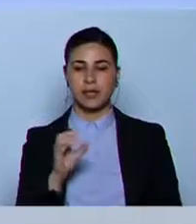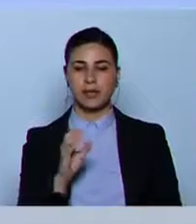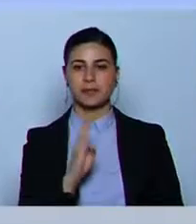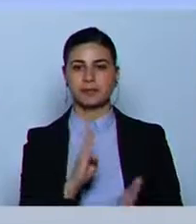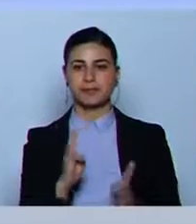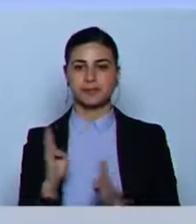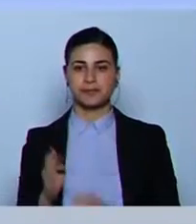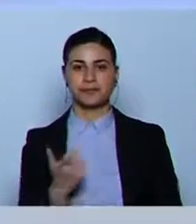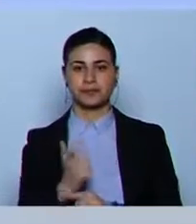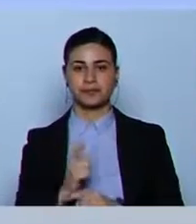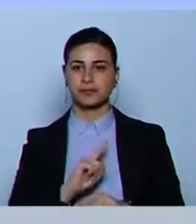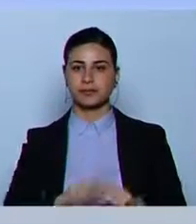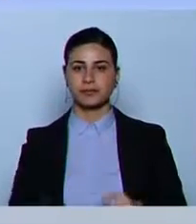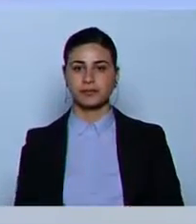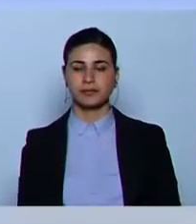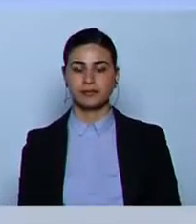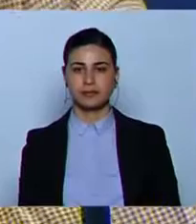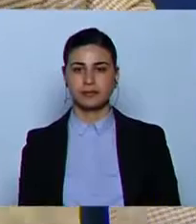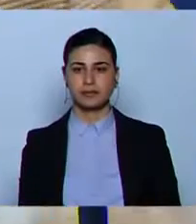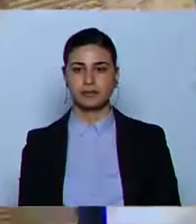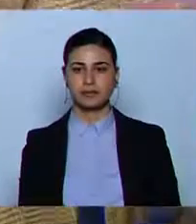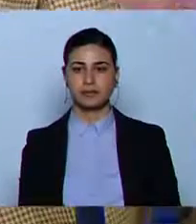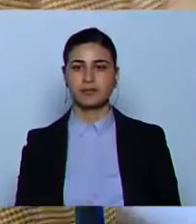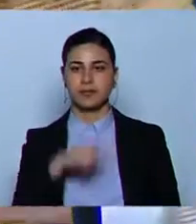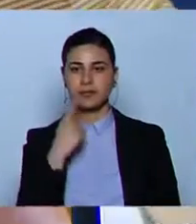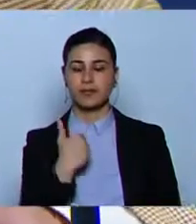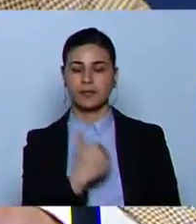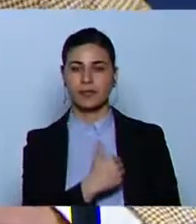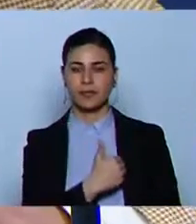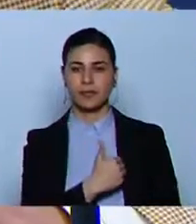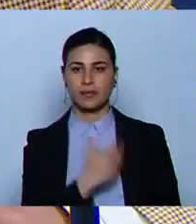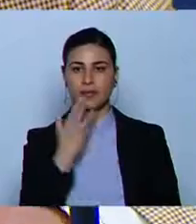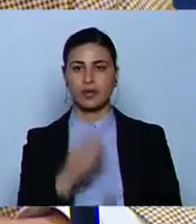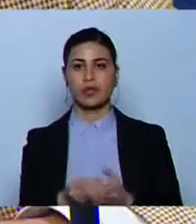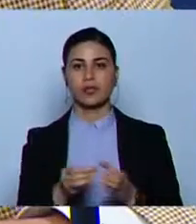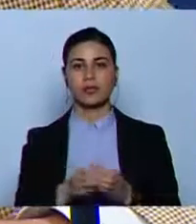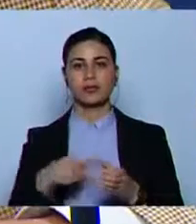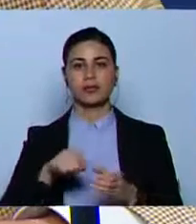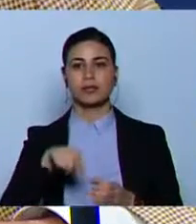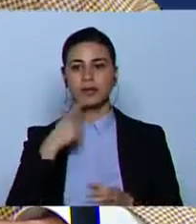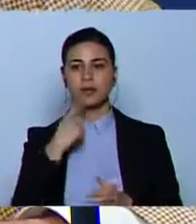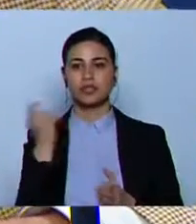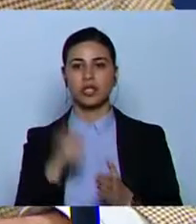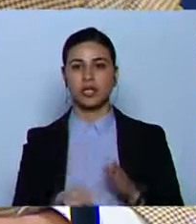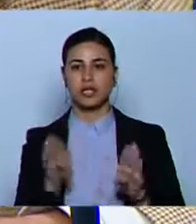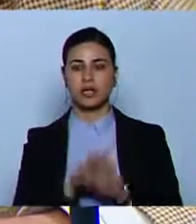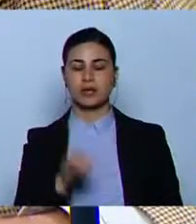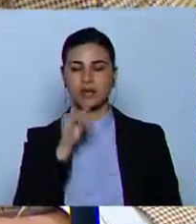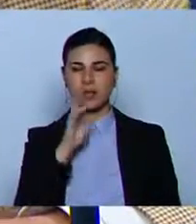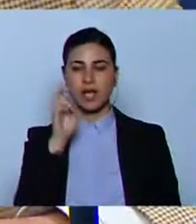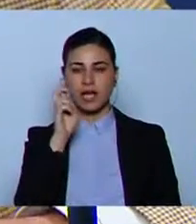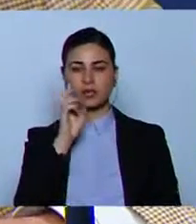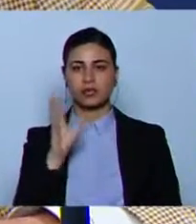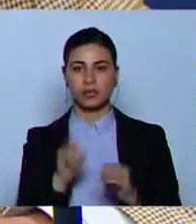დათო დაამთავრებენ ძალიან სწრაფად. უსამართლობა იქნება, არ აღნიშნო მაგალითად აქ იყო თქვა ჩემი კოლეგები საუბრობდნენ, რომ რაღაც ჩაკეტილი კარია თვითონ